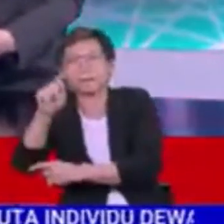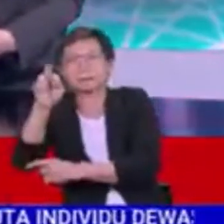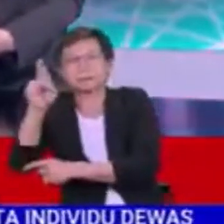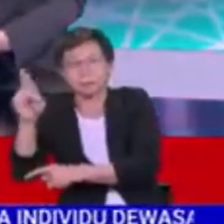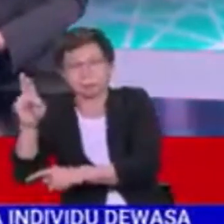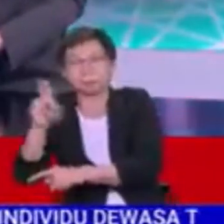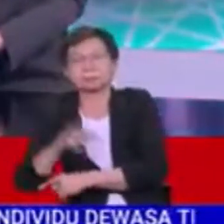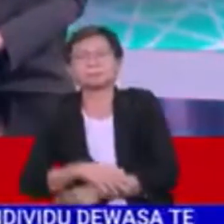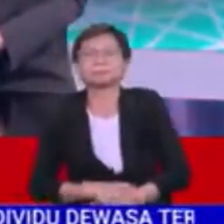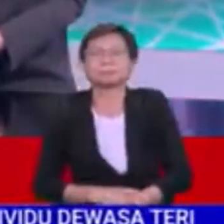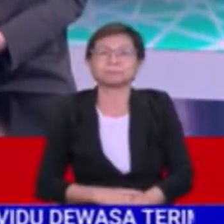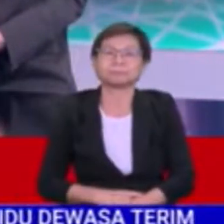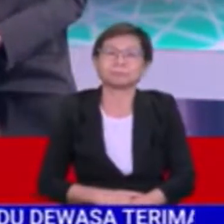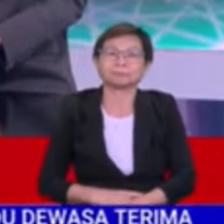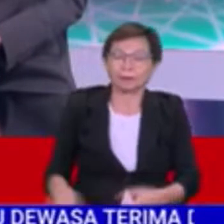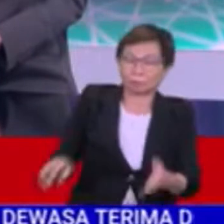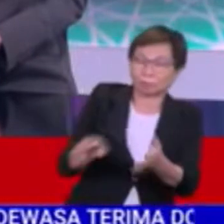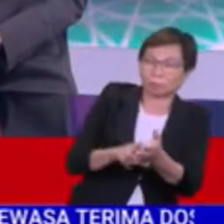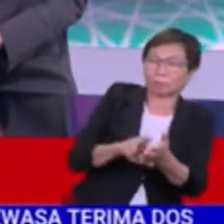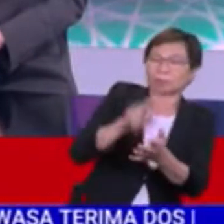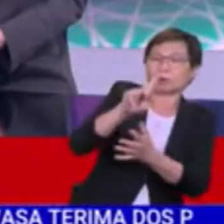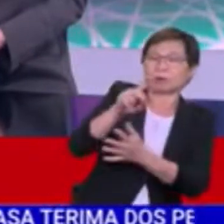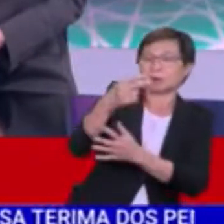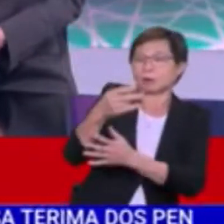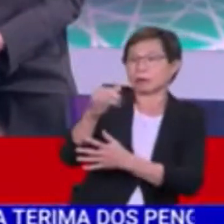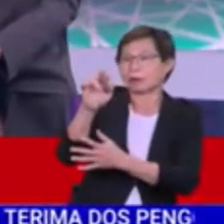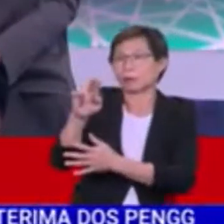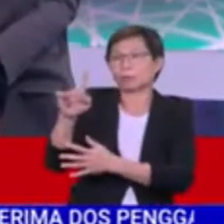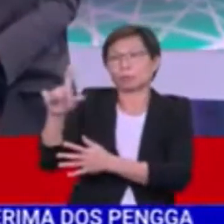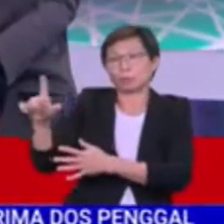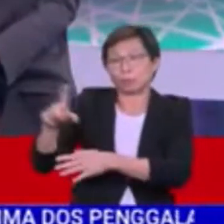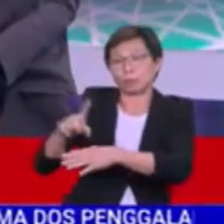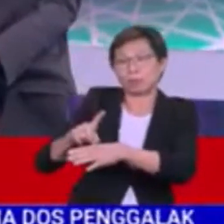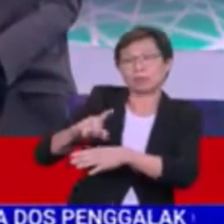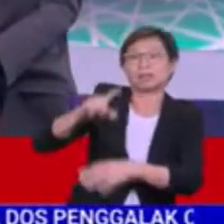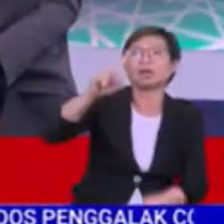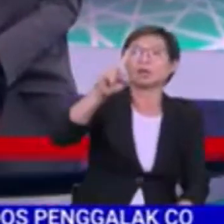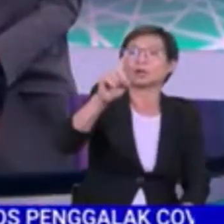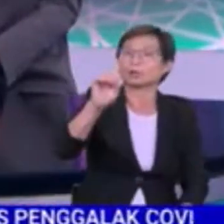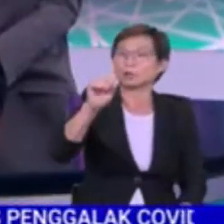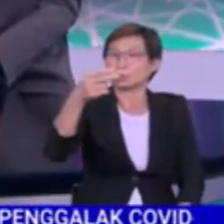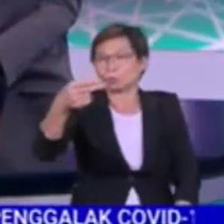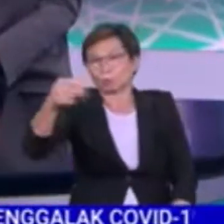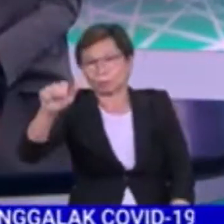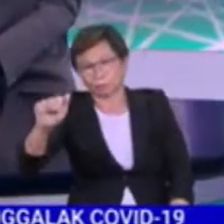Hamad Al Thani. Laporan Khairul Azli Rahim di Doha.